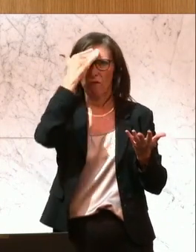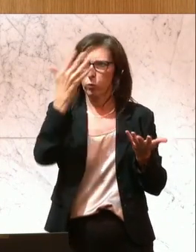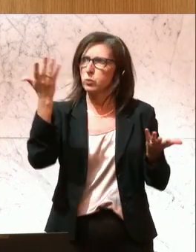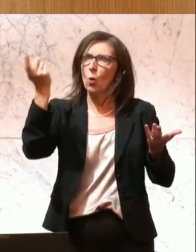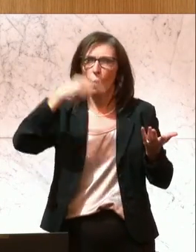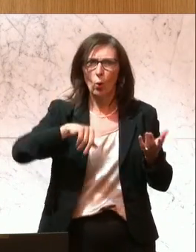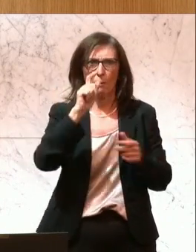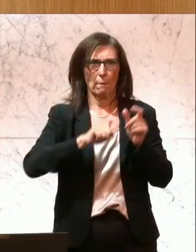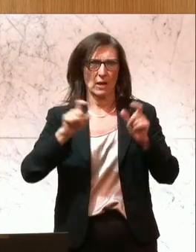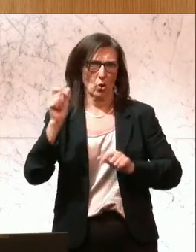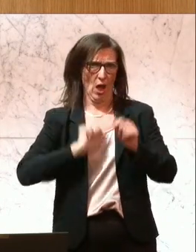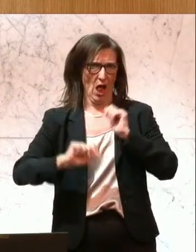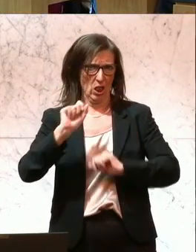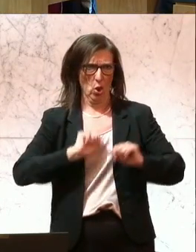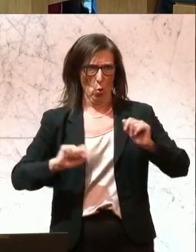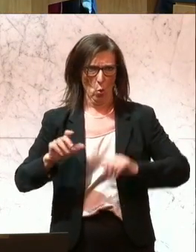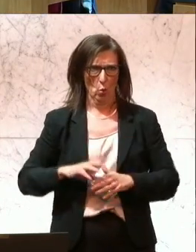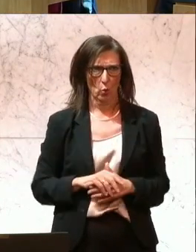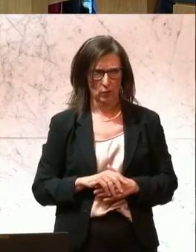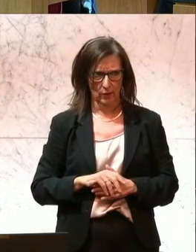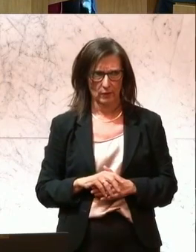Personalnot angeht.